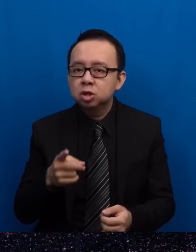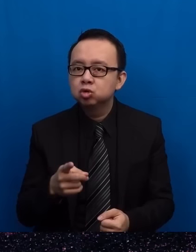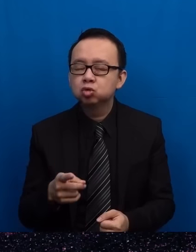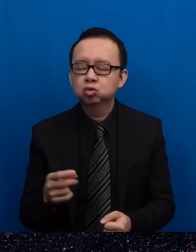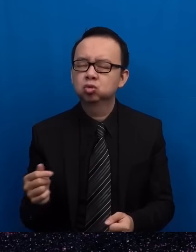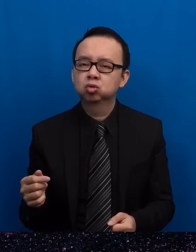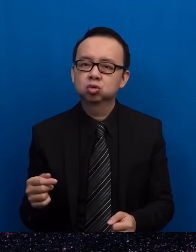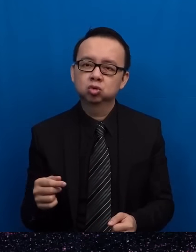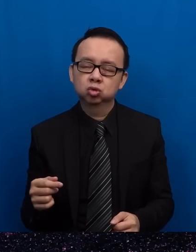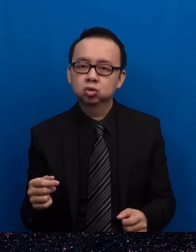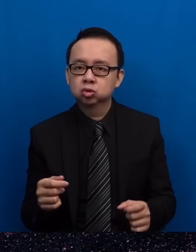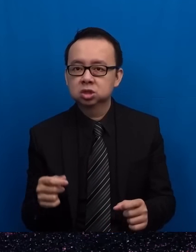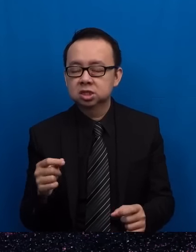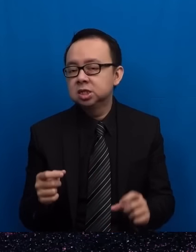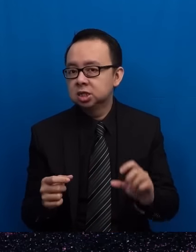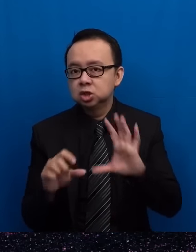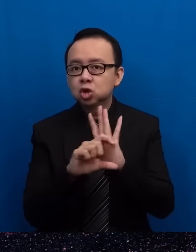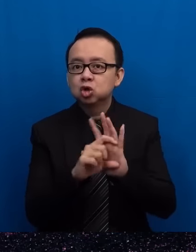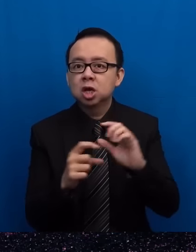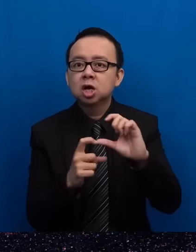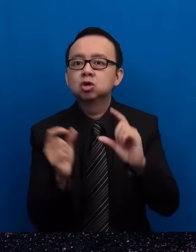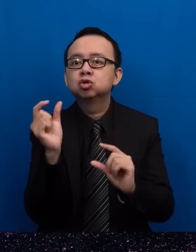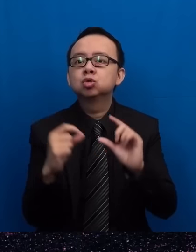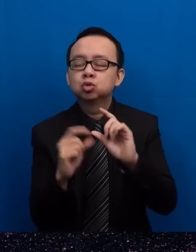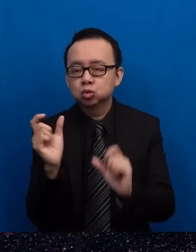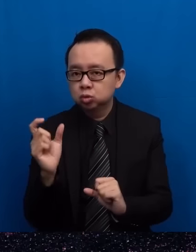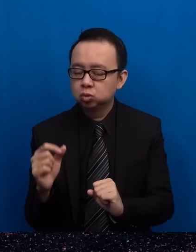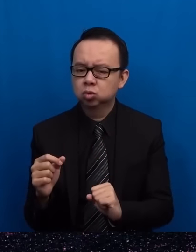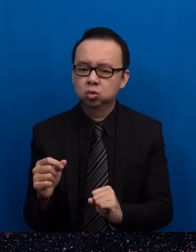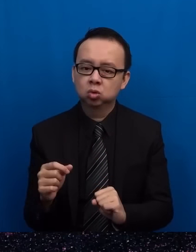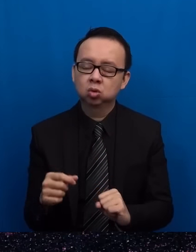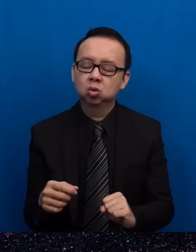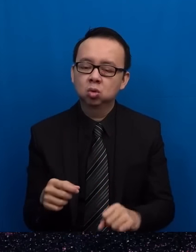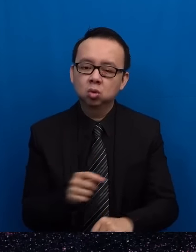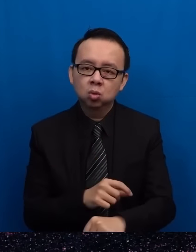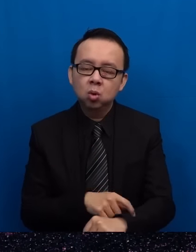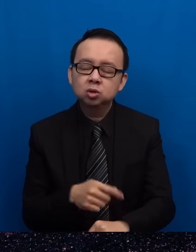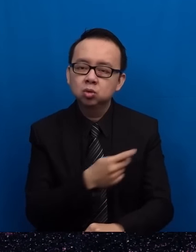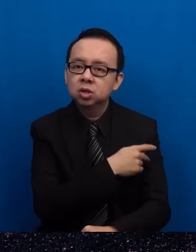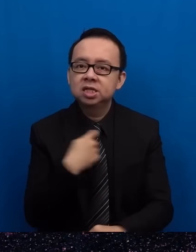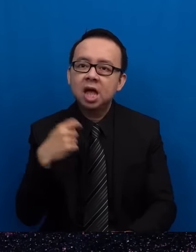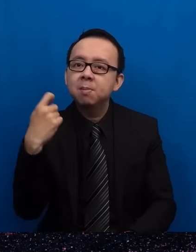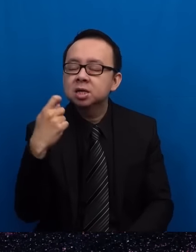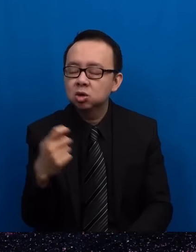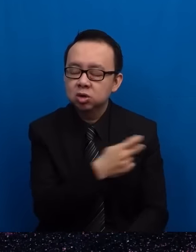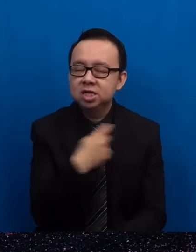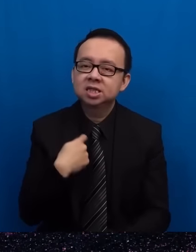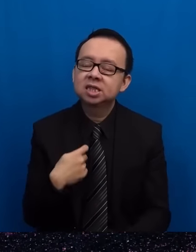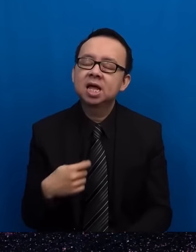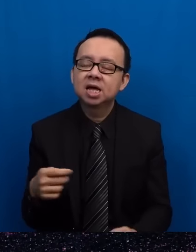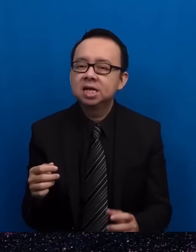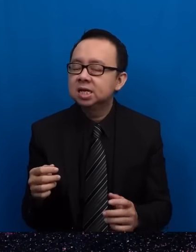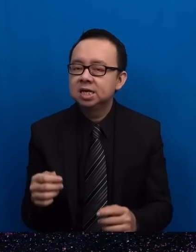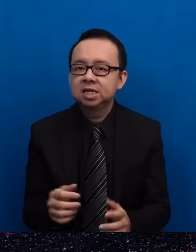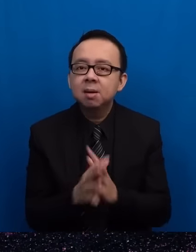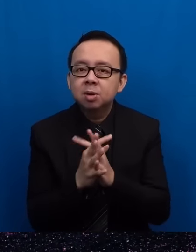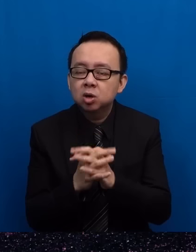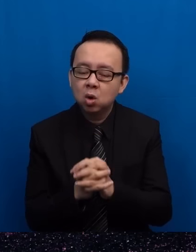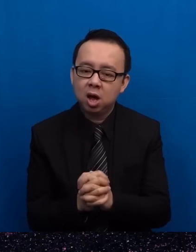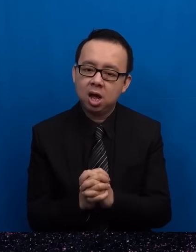pokok makanan. Kita sambil berdoa sembayang nih, waktu kita ke toko yang tertentu, kepada satu